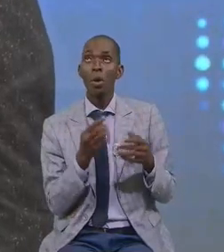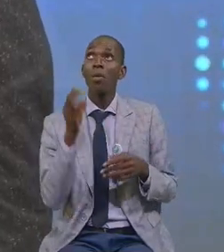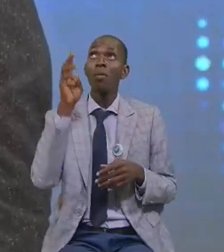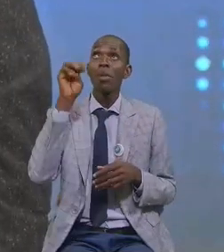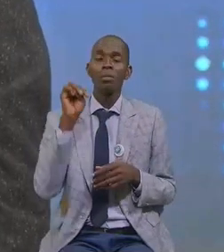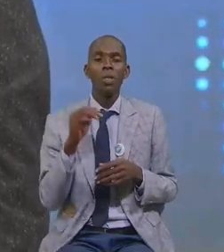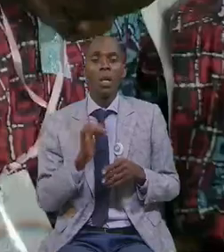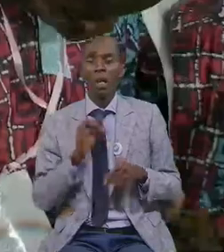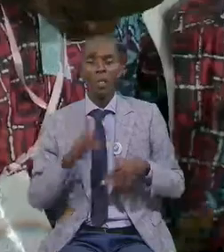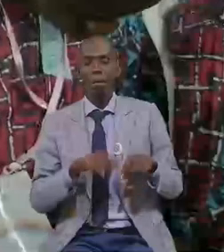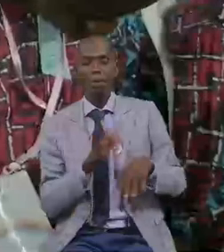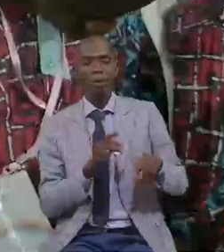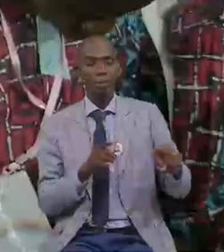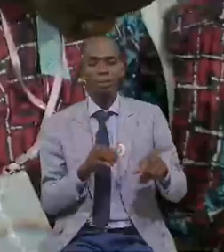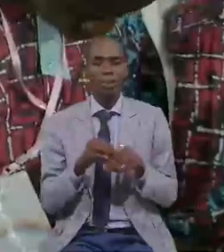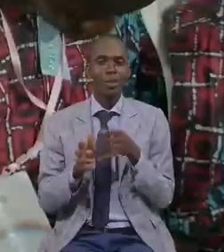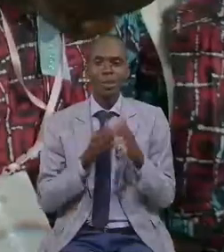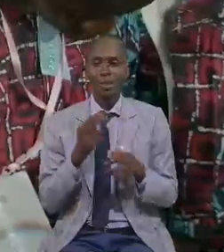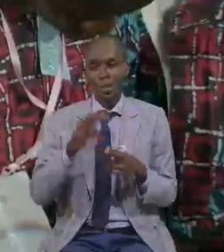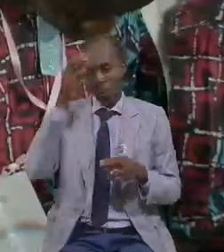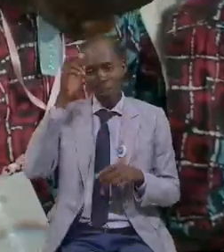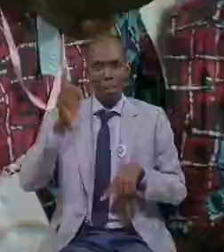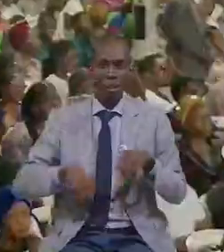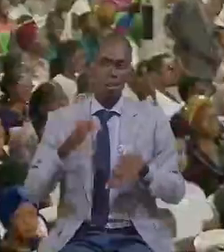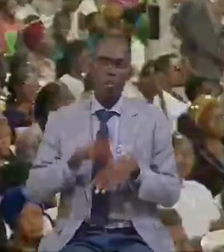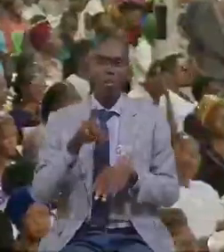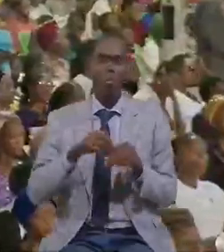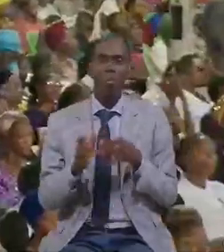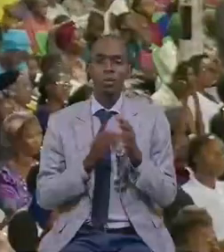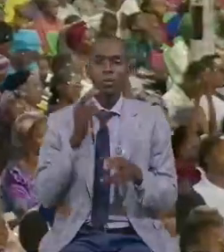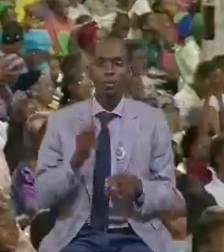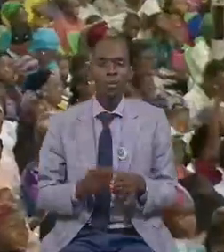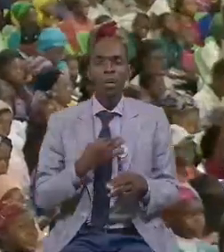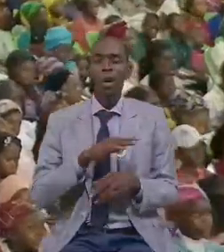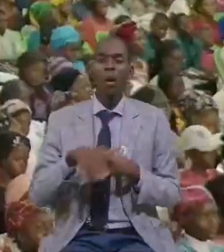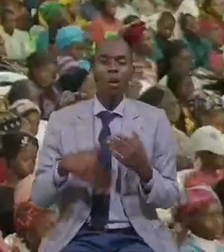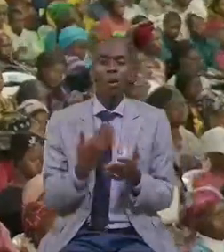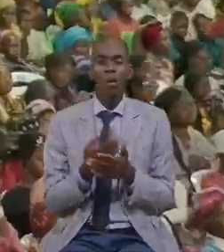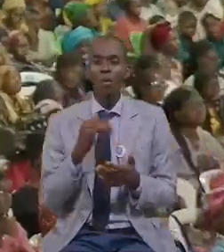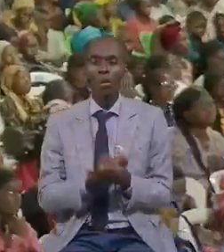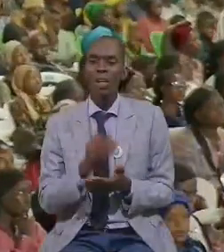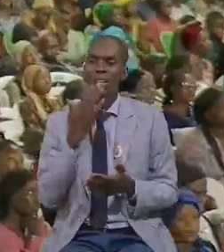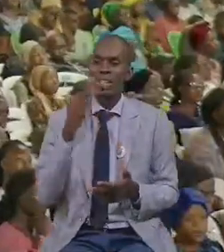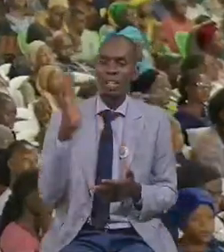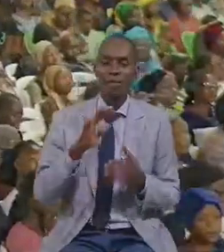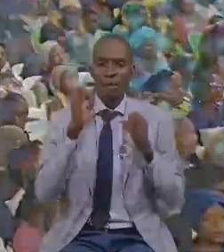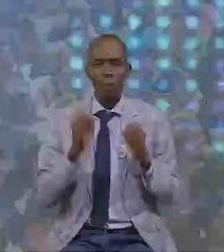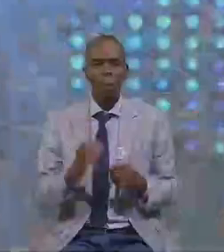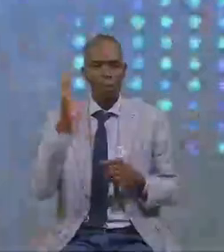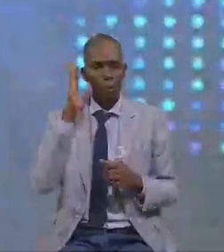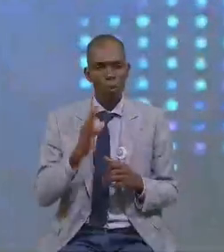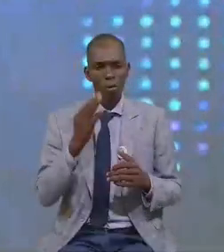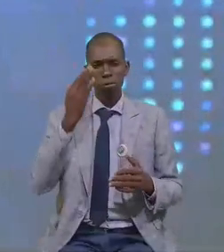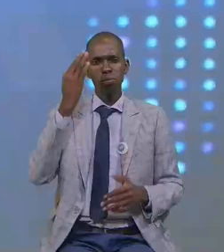d'eux, je ne peux pas le toucher. Il ne peut pas te toucher. Et toutes ces puissances, ces pouvoirs maléfiques